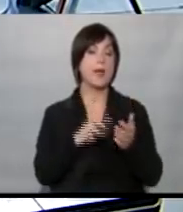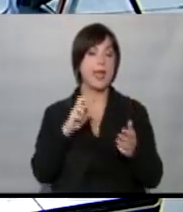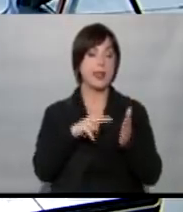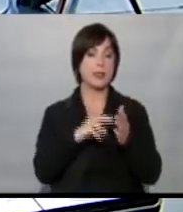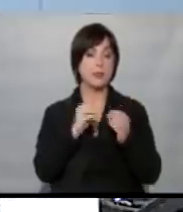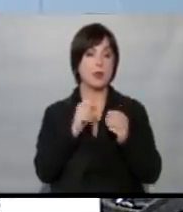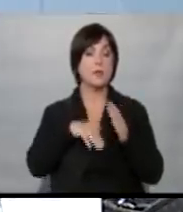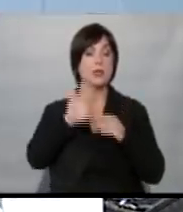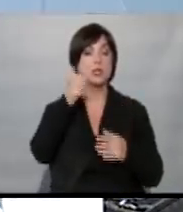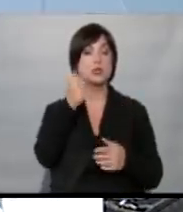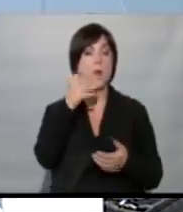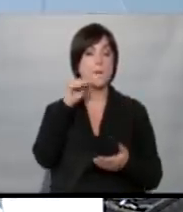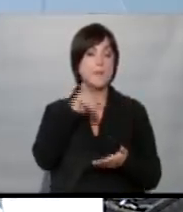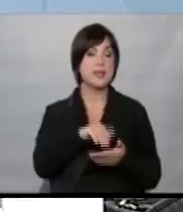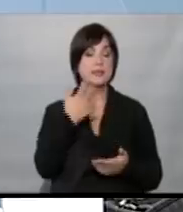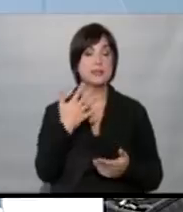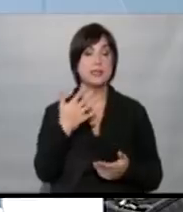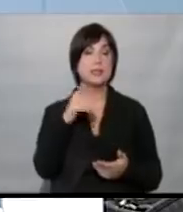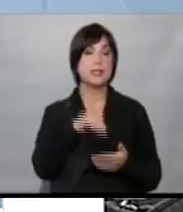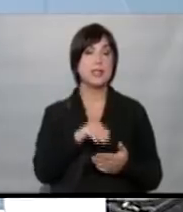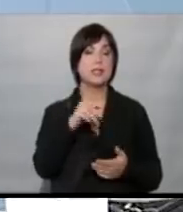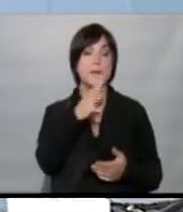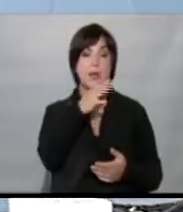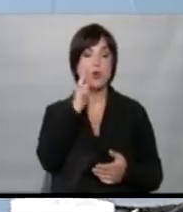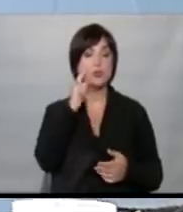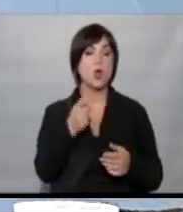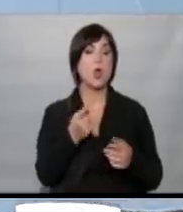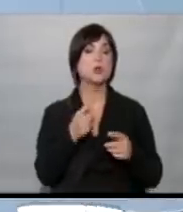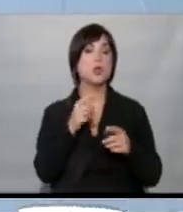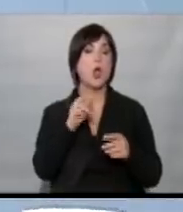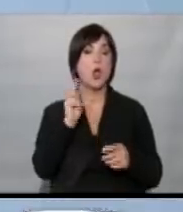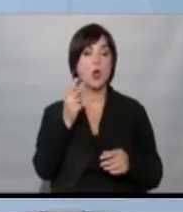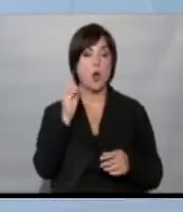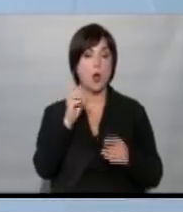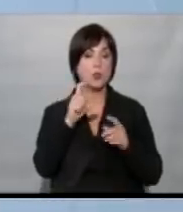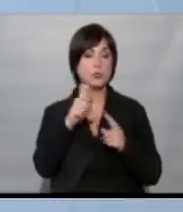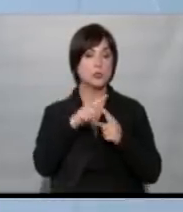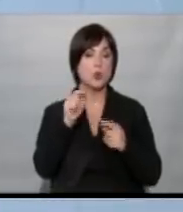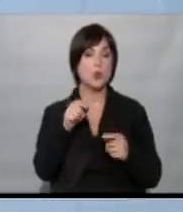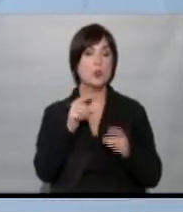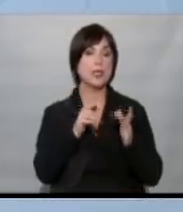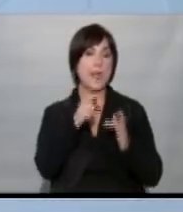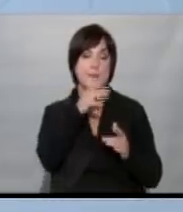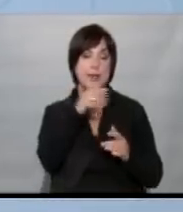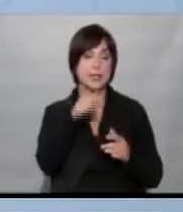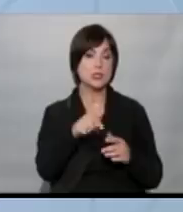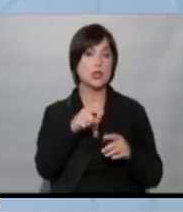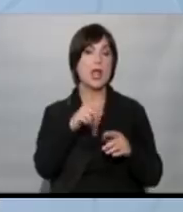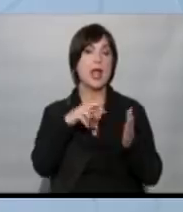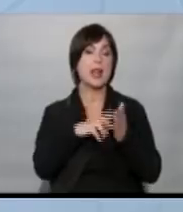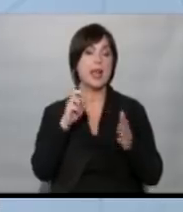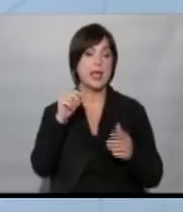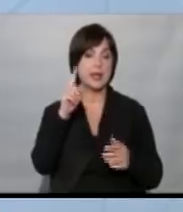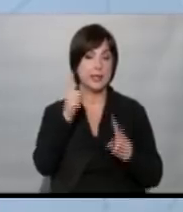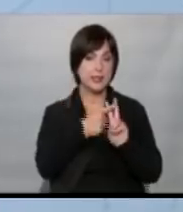над 150.000 македонци кои се од Костур, од Лерин, од Воден, кои со секој дневно живееме, како овде со